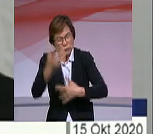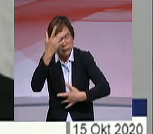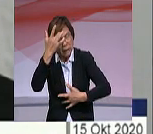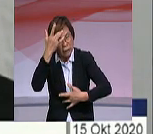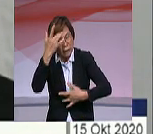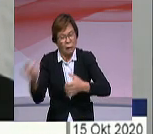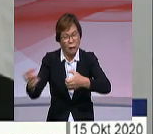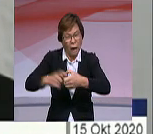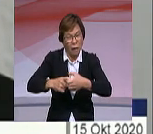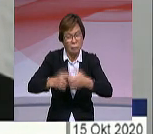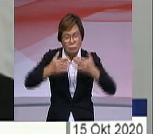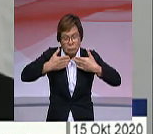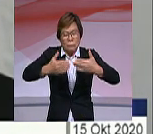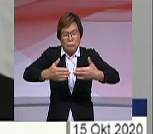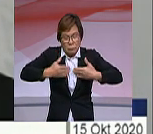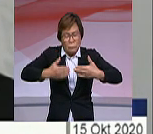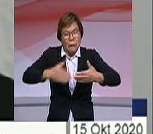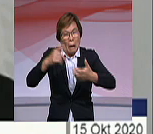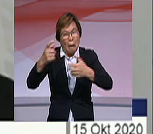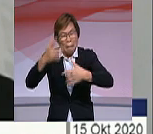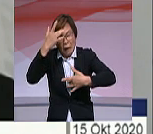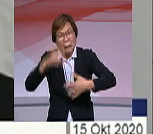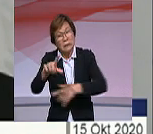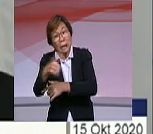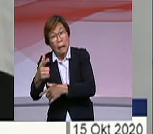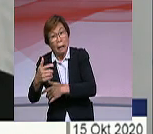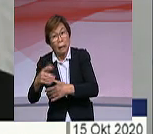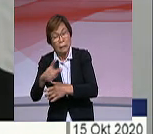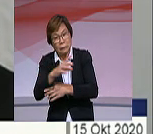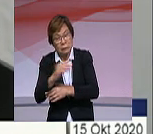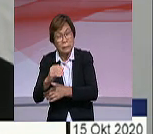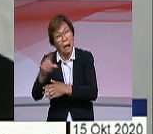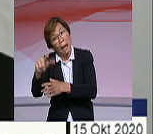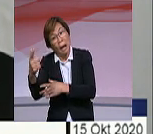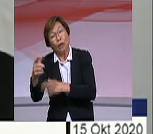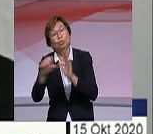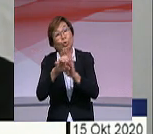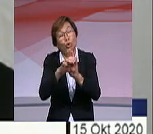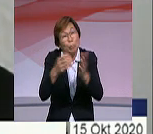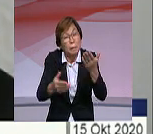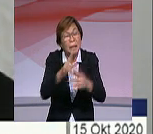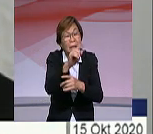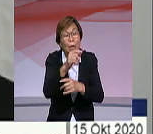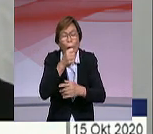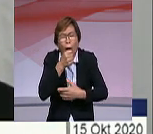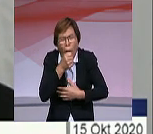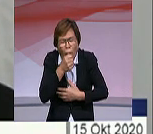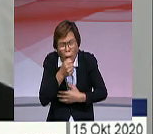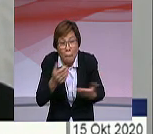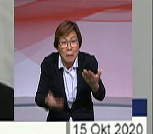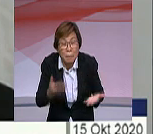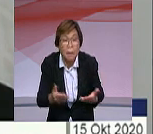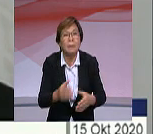penyakit berkaitan dengan pernafasan selain daripada COVID-19 seperti TB? Jadi pada amnya kalau kita lihat kes-kes